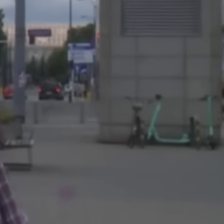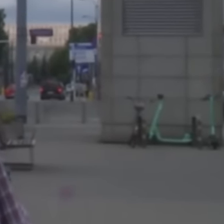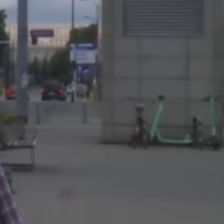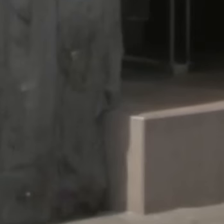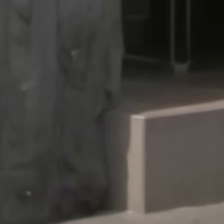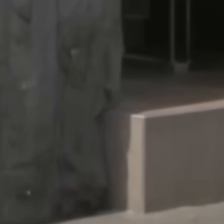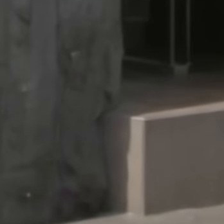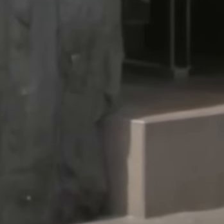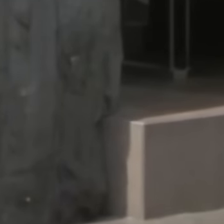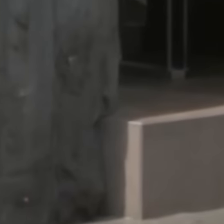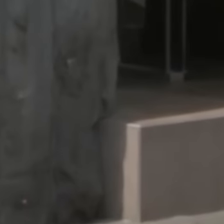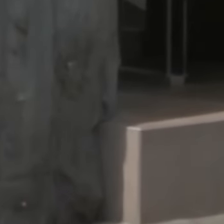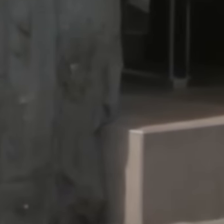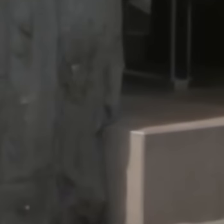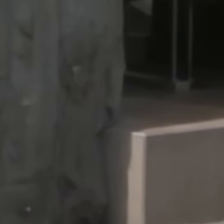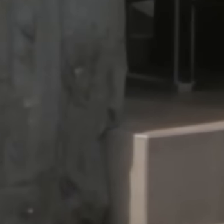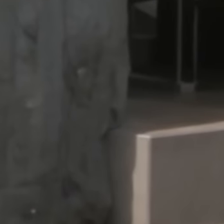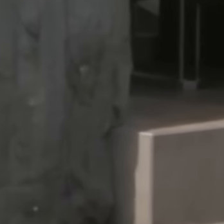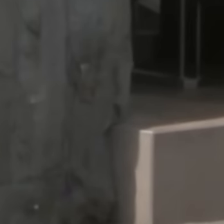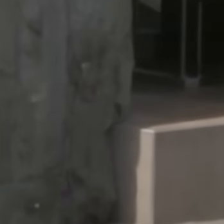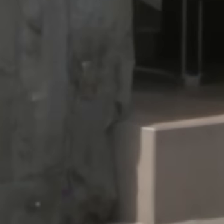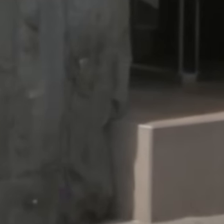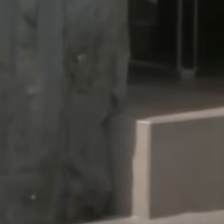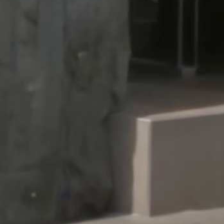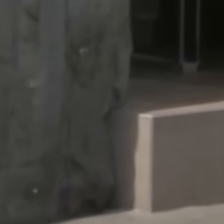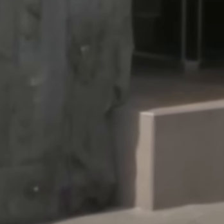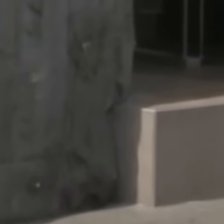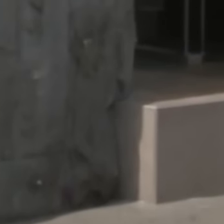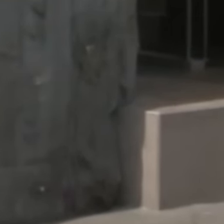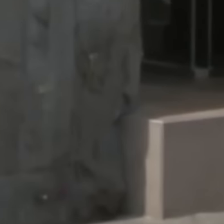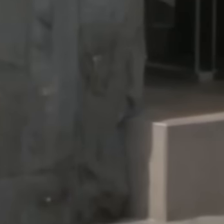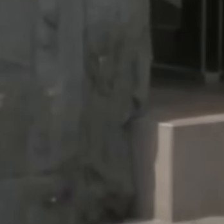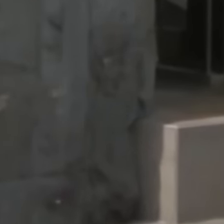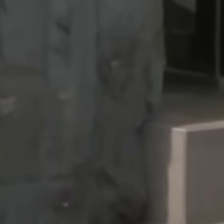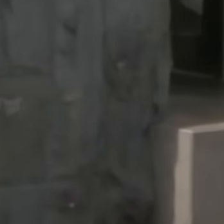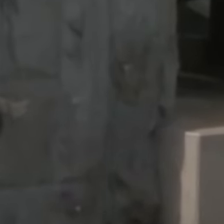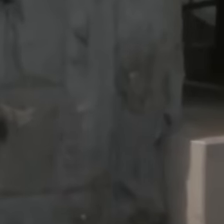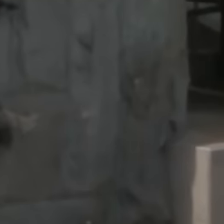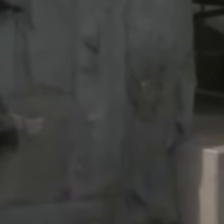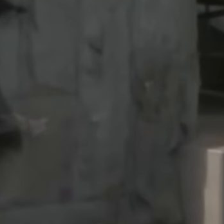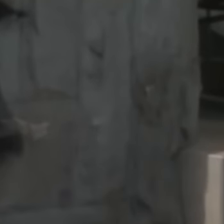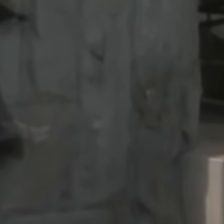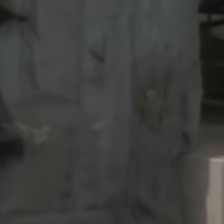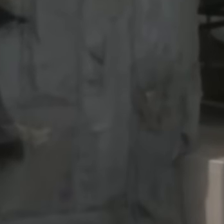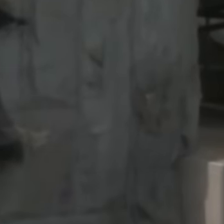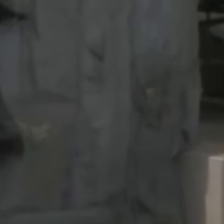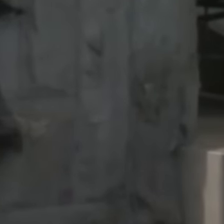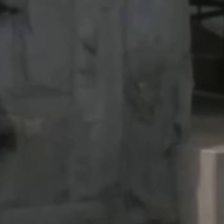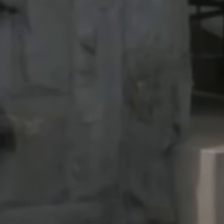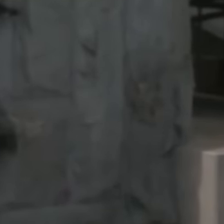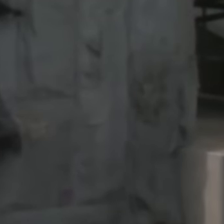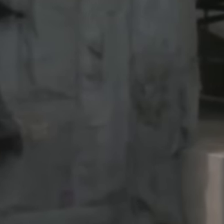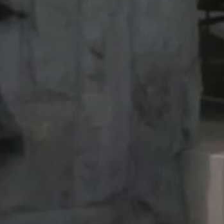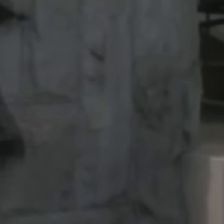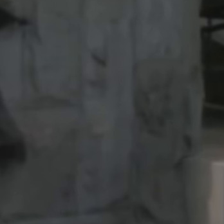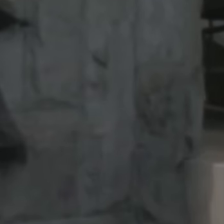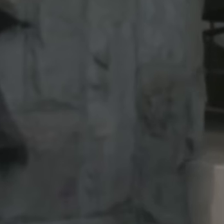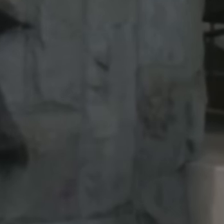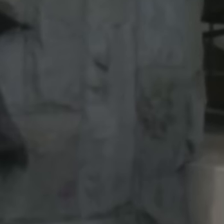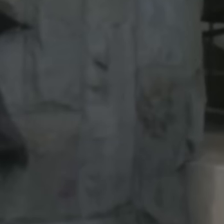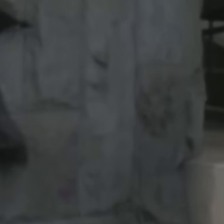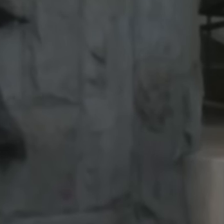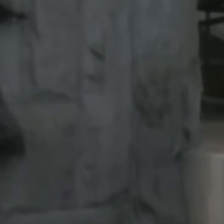śmiech na sali. Co oni wyprawiają? Teraz już, to już jest skandal. Właśnie z żołnierzami, to